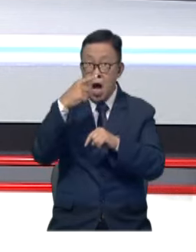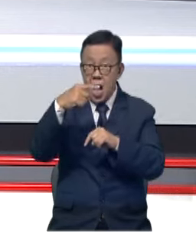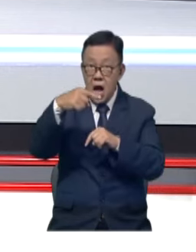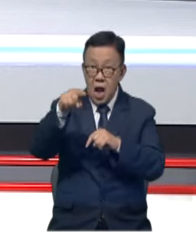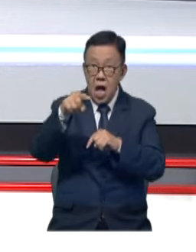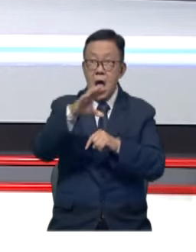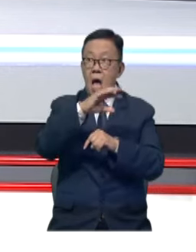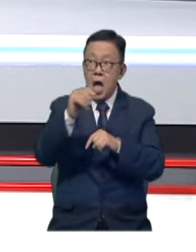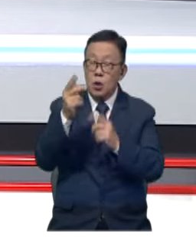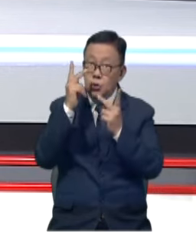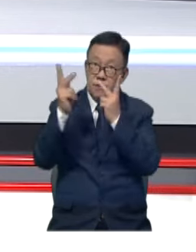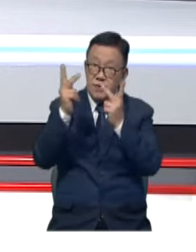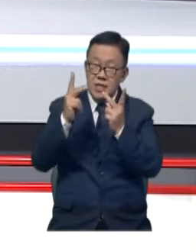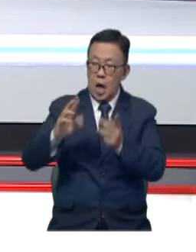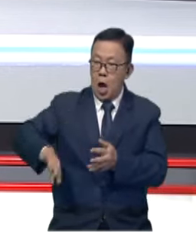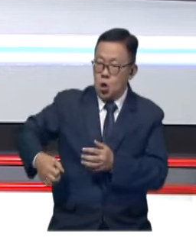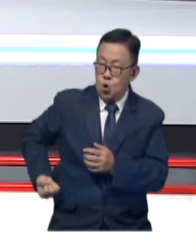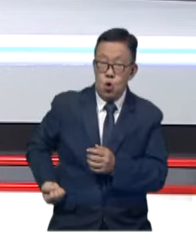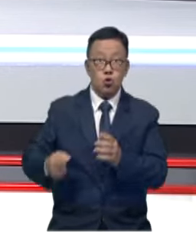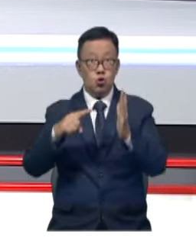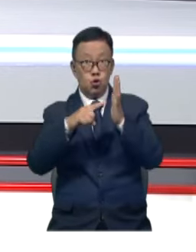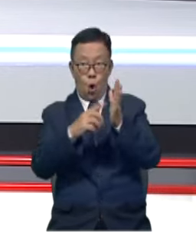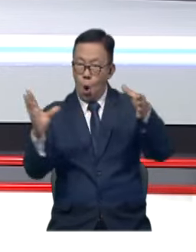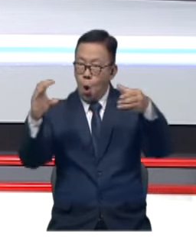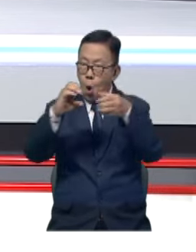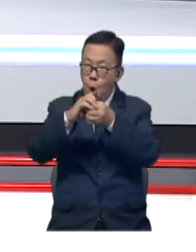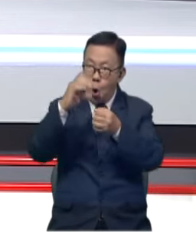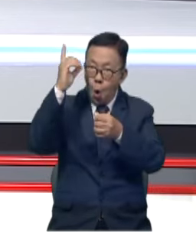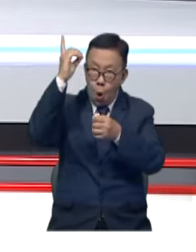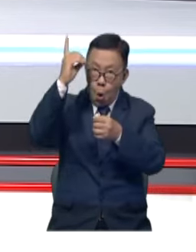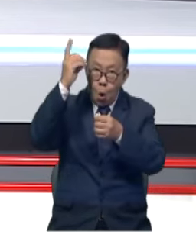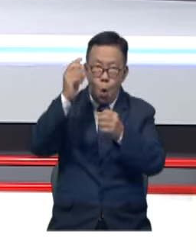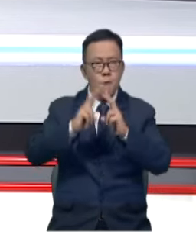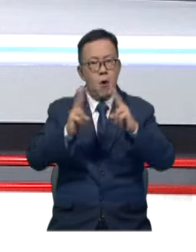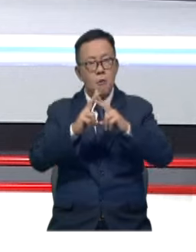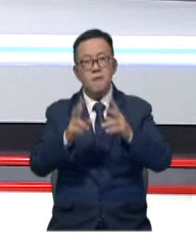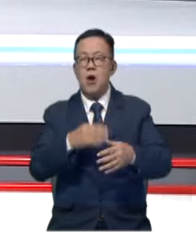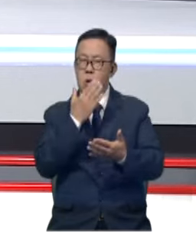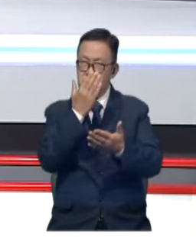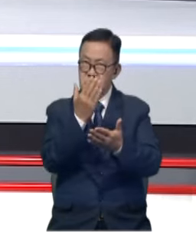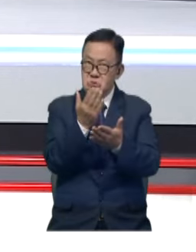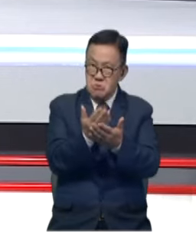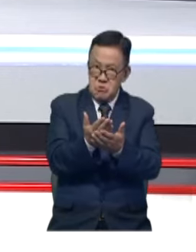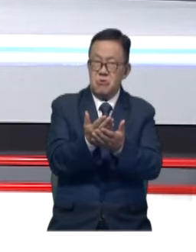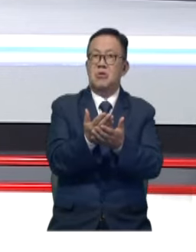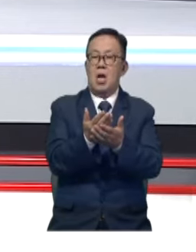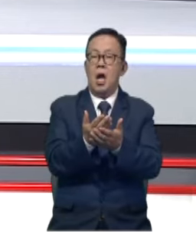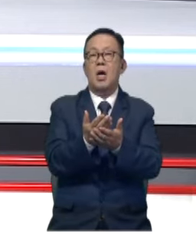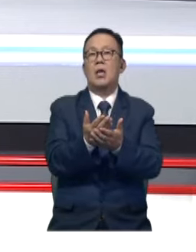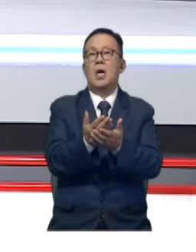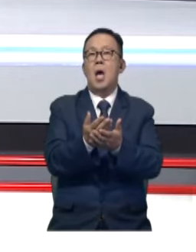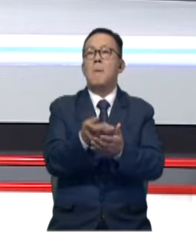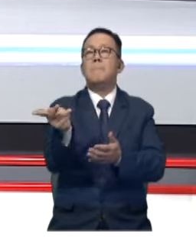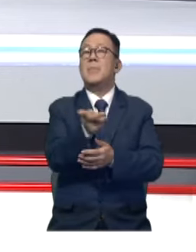Baginda ke Kemboja jelas mencerminkan hubungan diplomatik dan kekerabatan hubungan mesra yang sekian lama terjalin antara